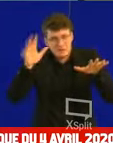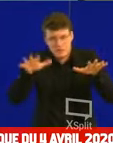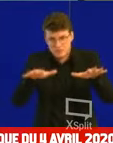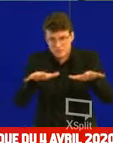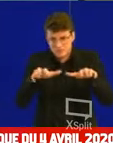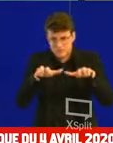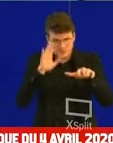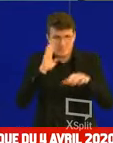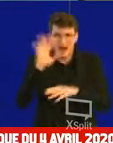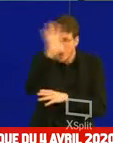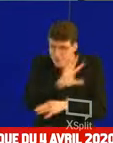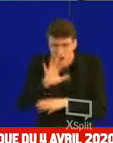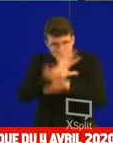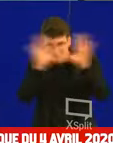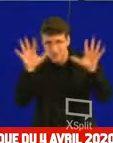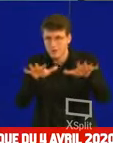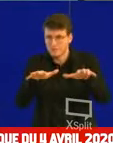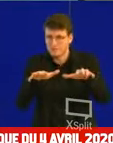ring